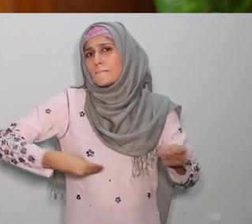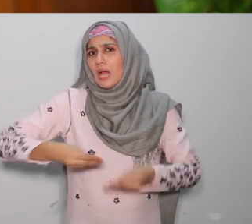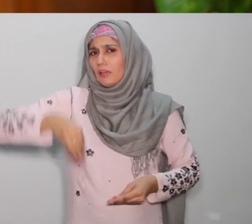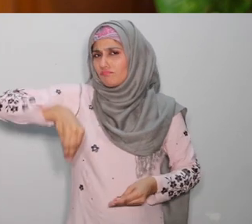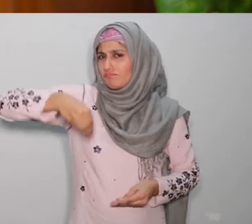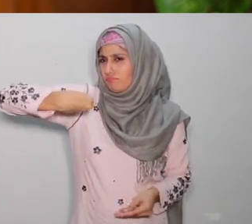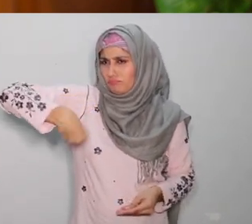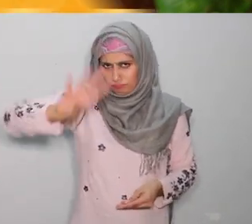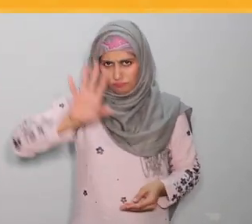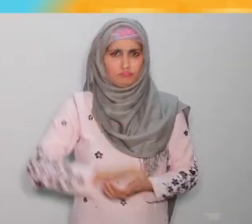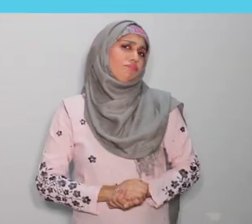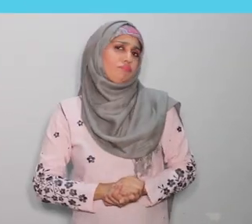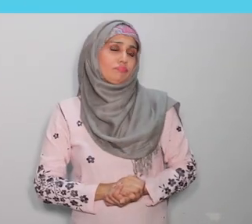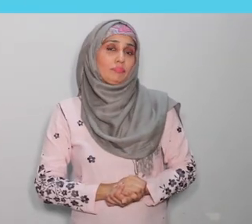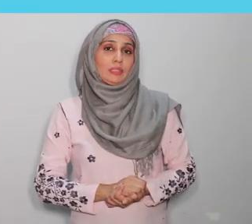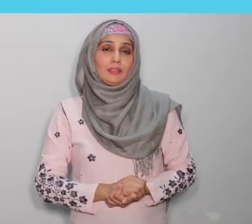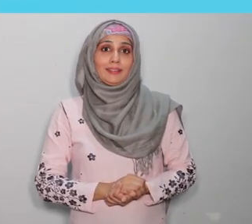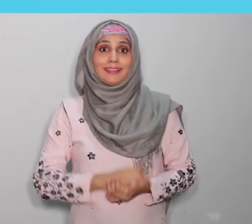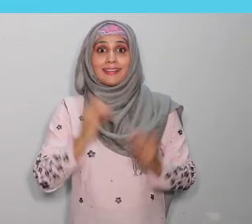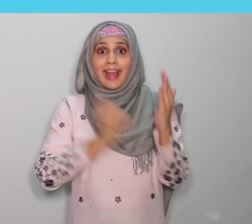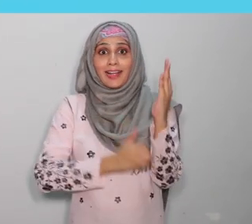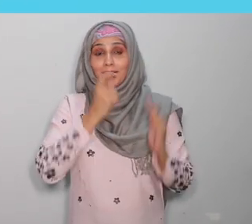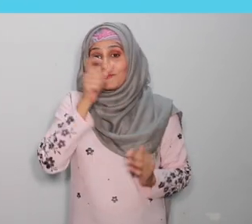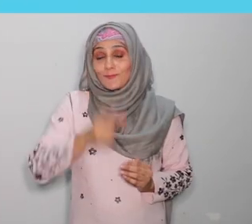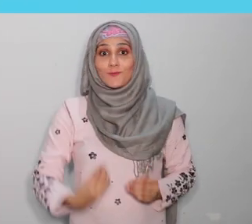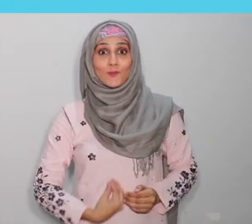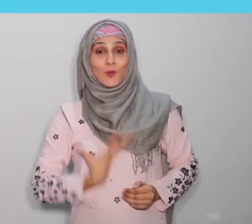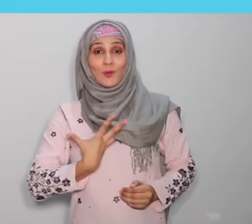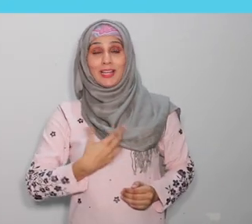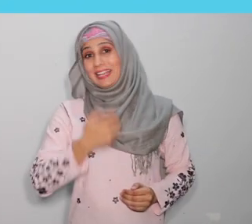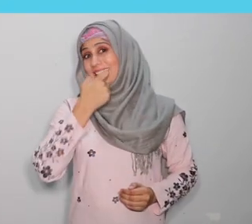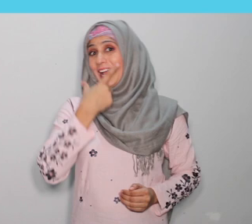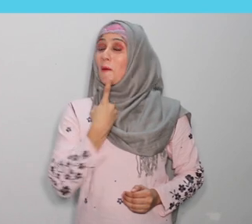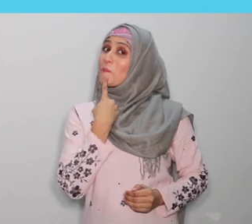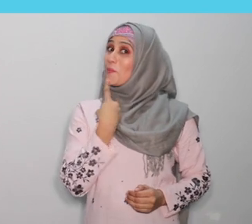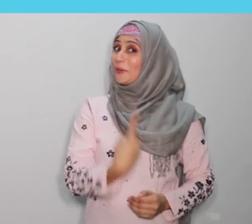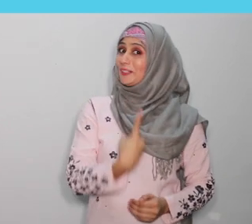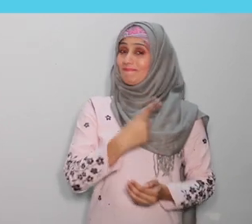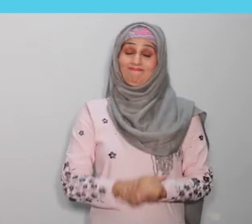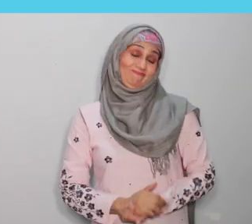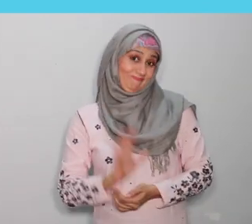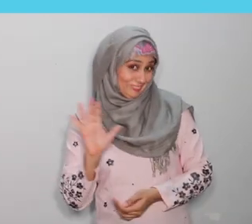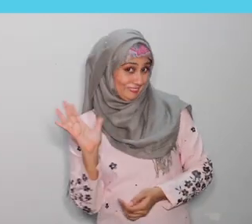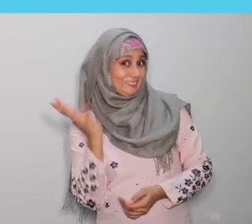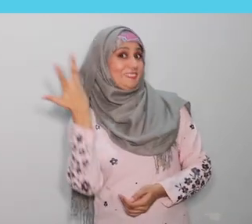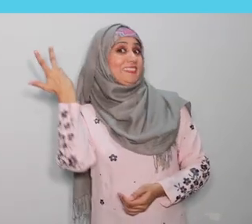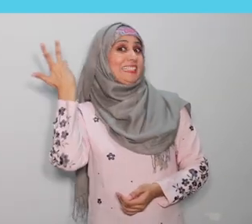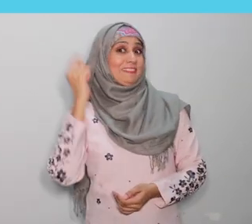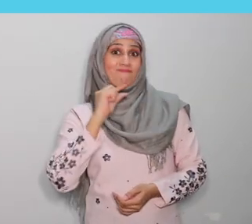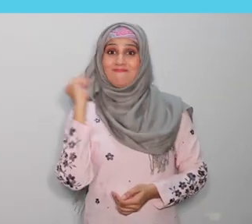में ले जाकर बेच सकते हैं लकड़हारा हो गया और हंसते हुए बोला